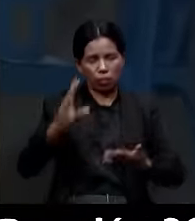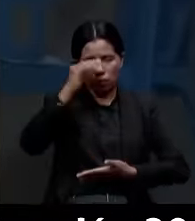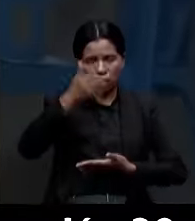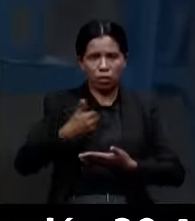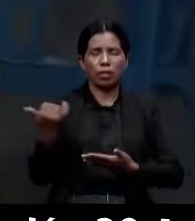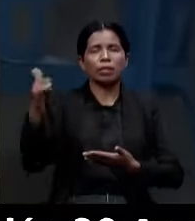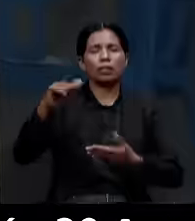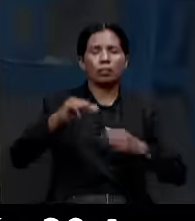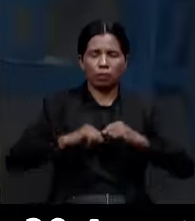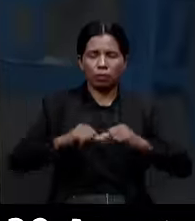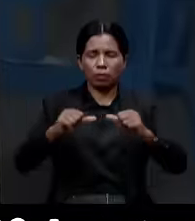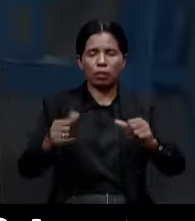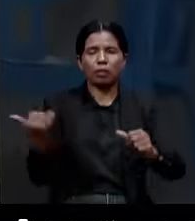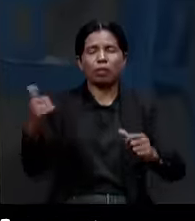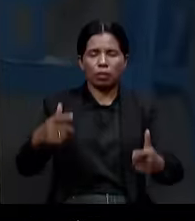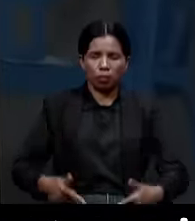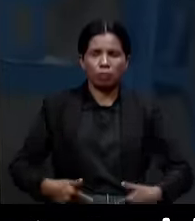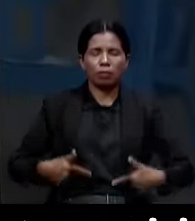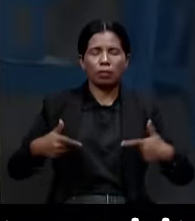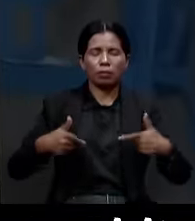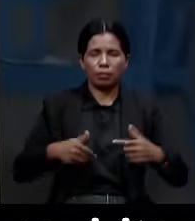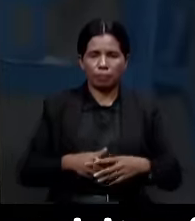bele continua, sirania morisne.